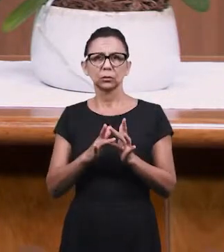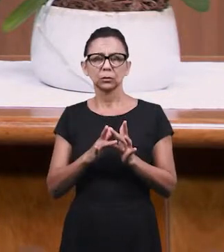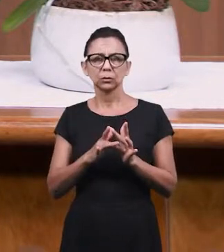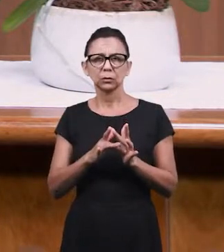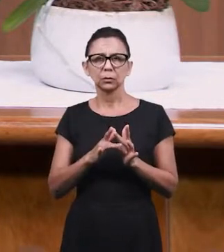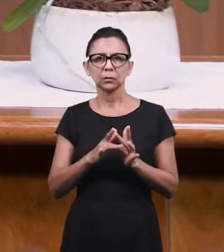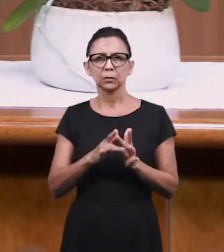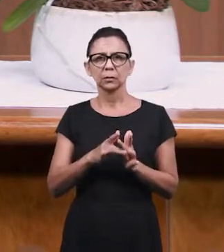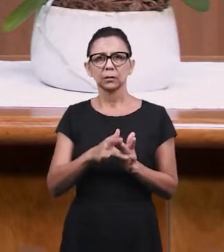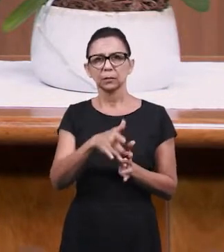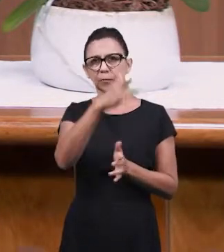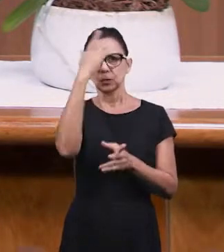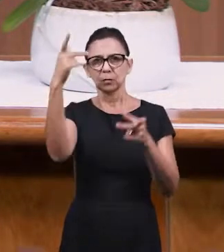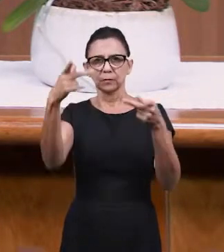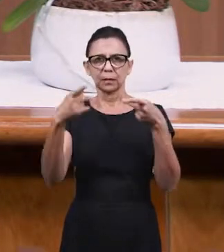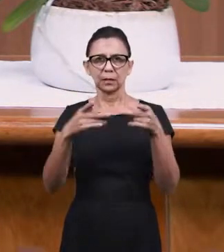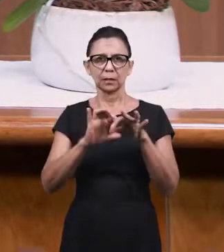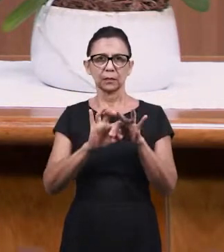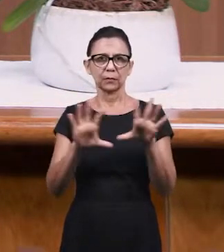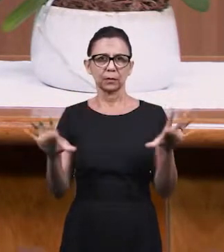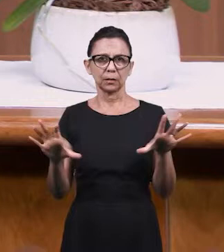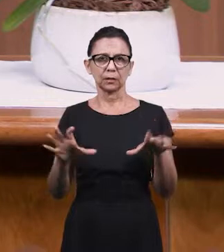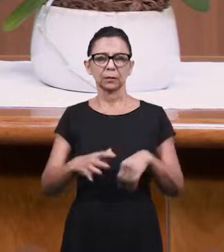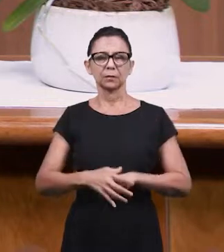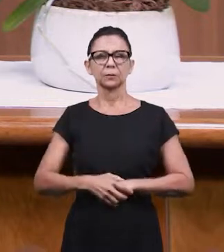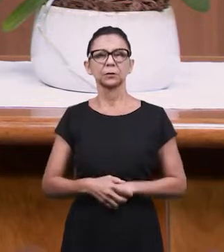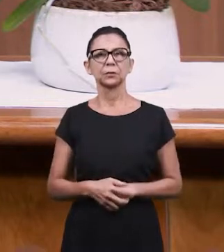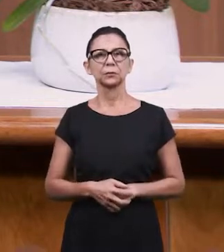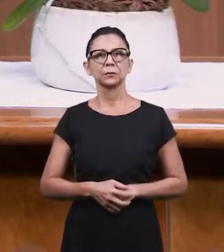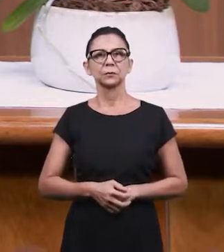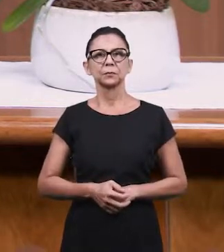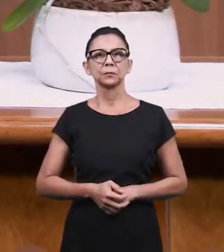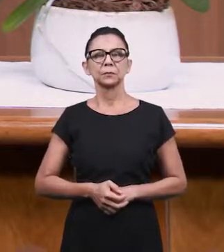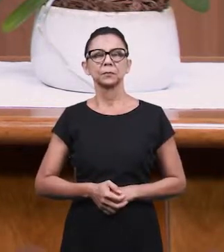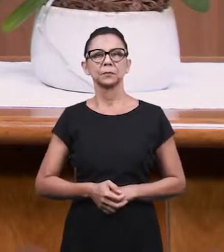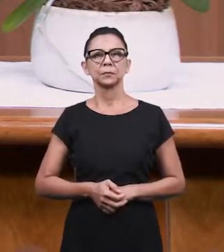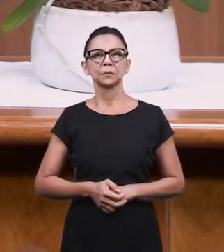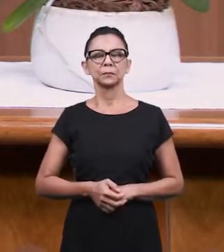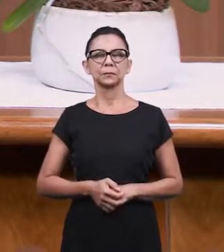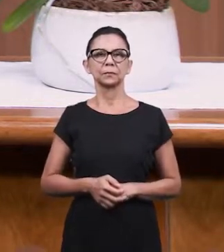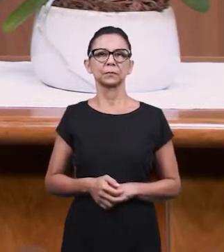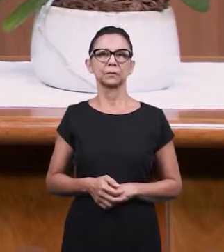mais toi qui nous visites, mets-toi à l'aise.